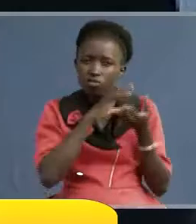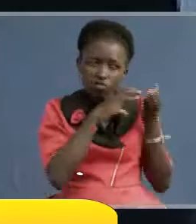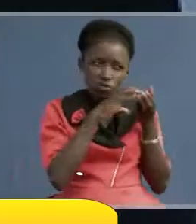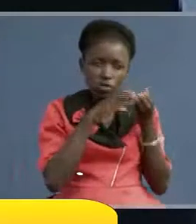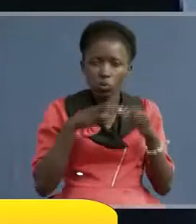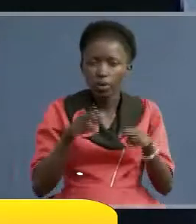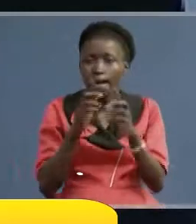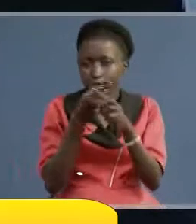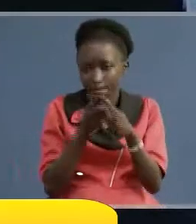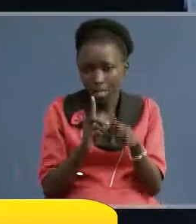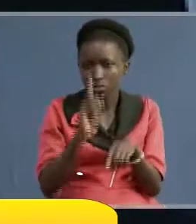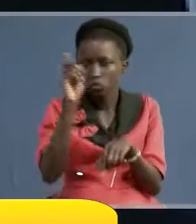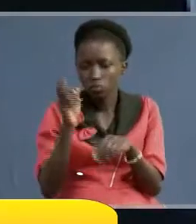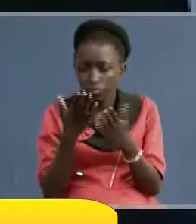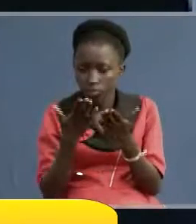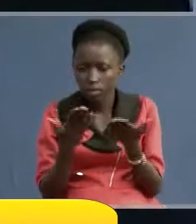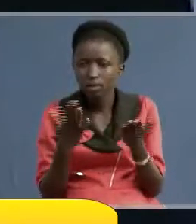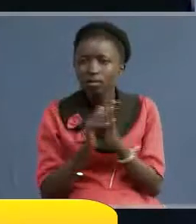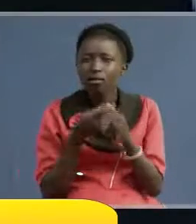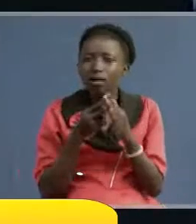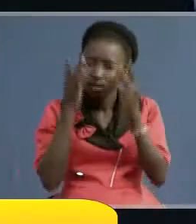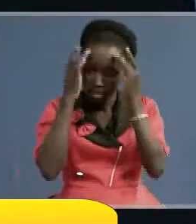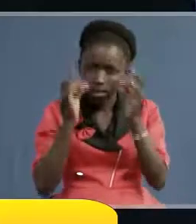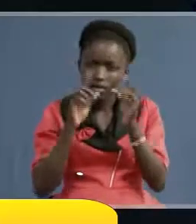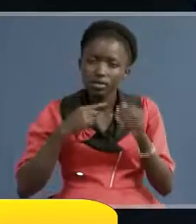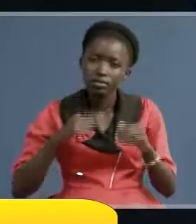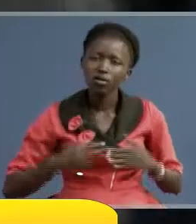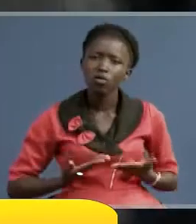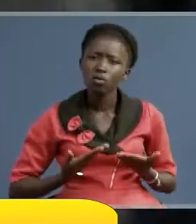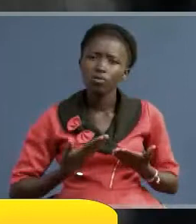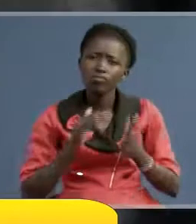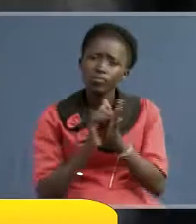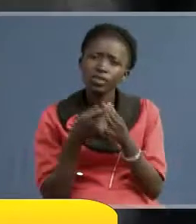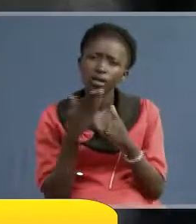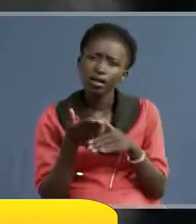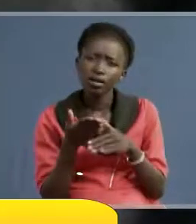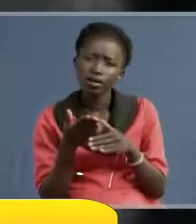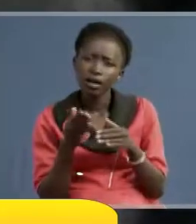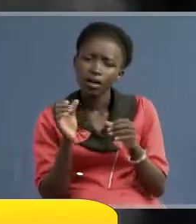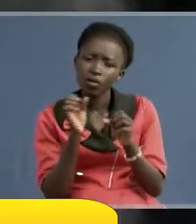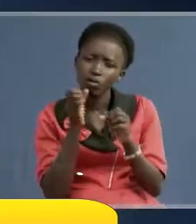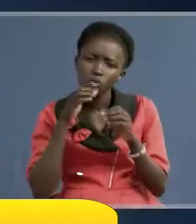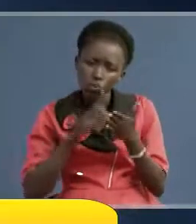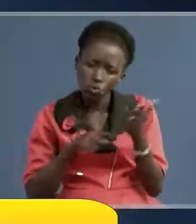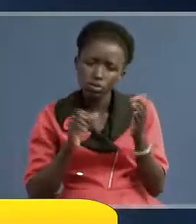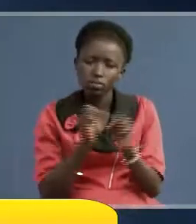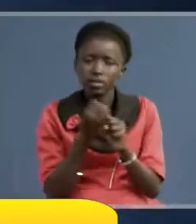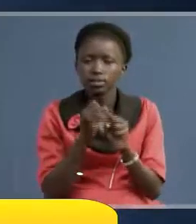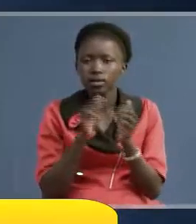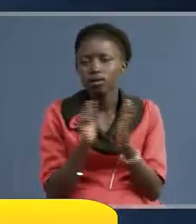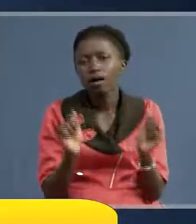tatanishi. Lakini swali kuu ni vipi watu huamua kujitoa uhai? Nini husababisha watu kutekeleza visa